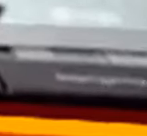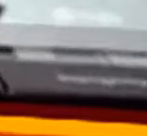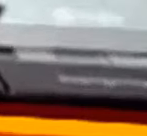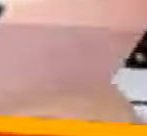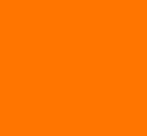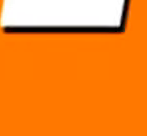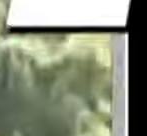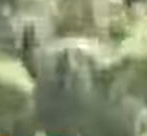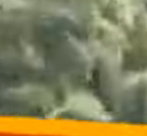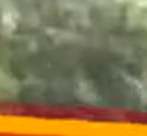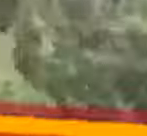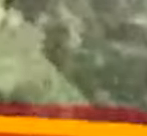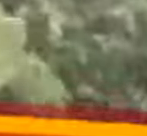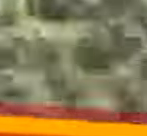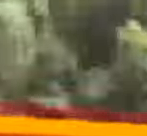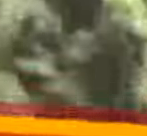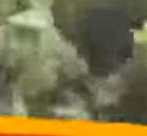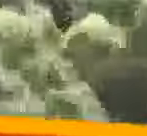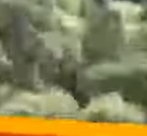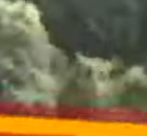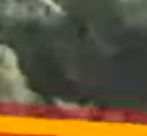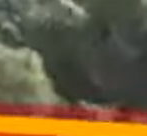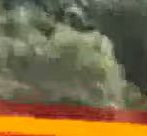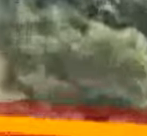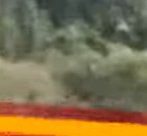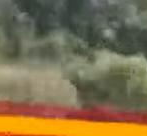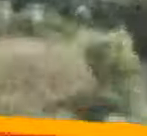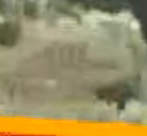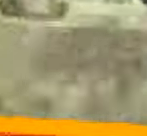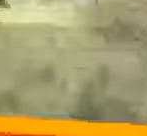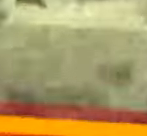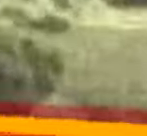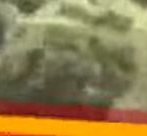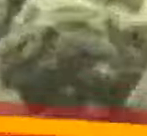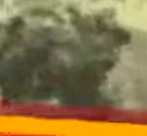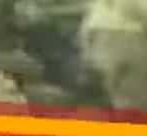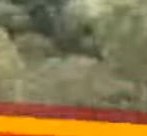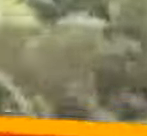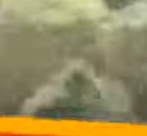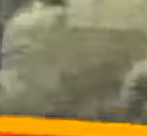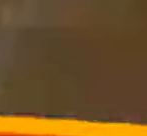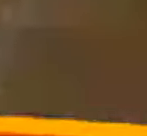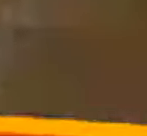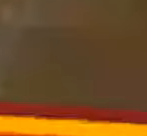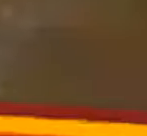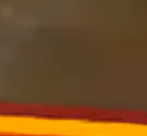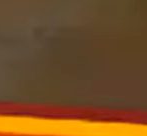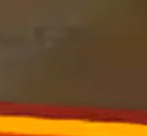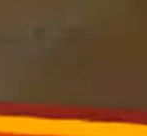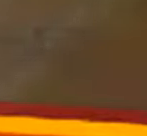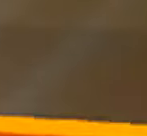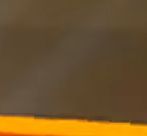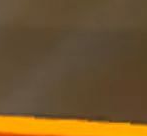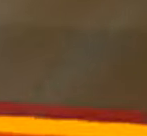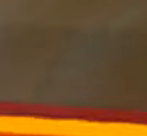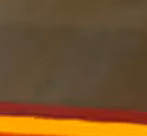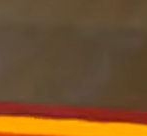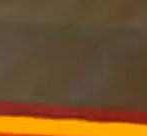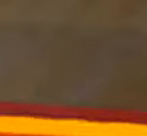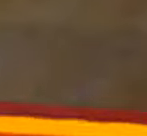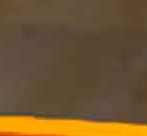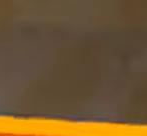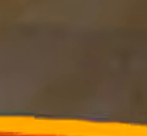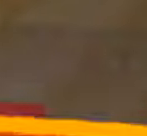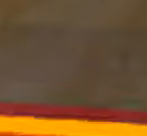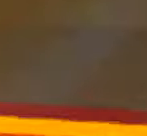guilty. Piloto ng bumagsak na eroplano sa Isabela, kumpirmadong patay. Ay isa-isa niyang pasahero,